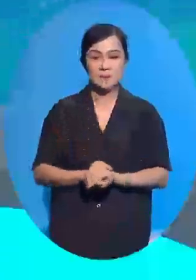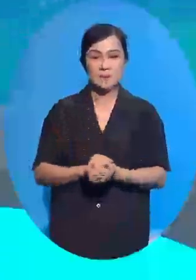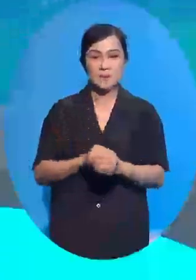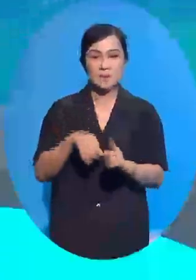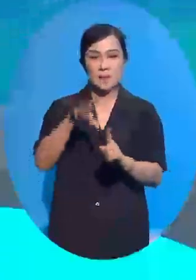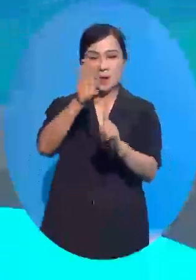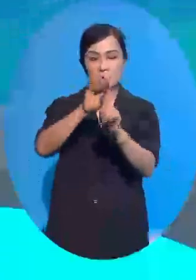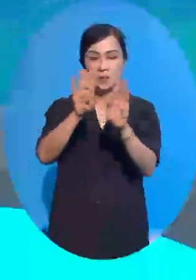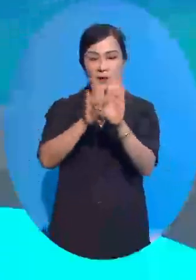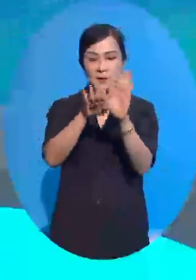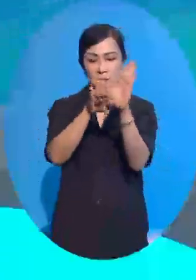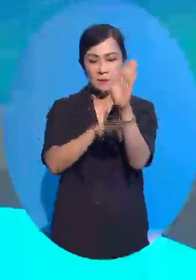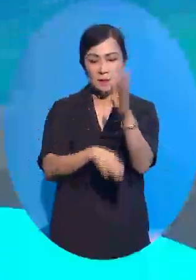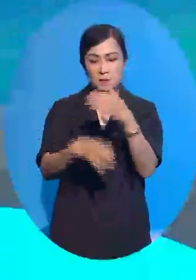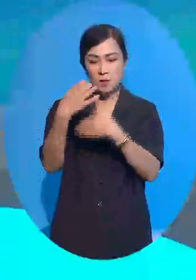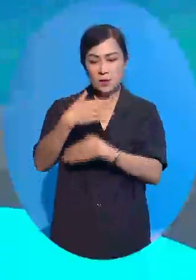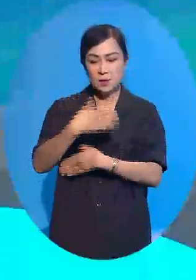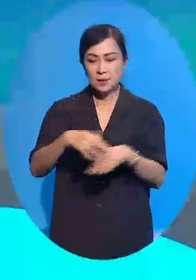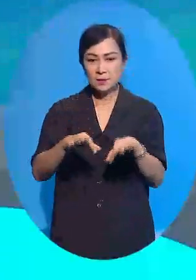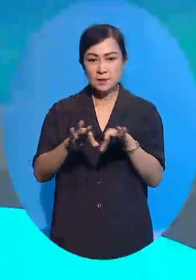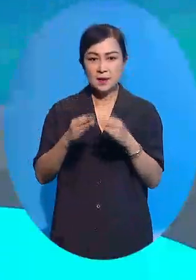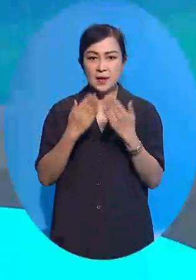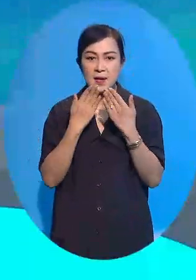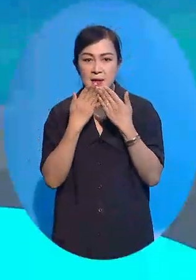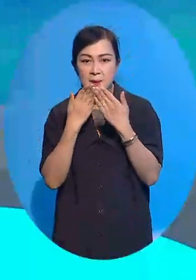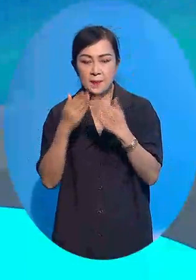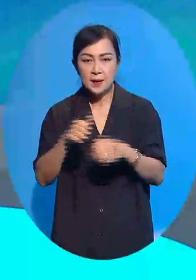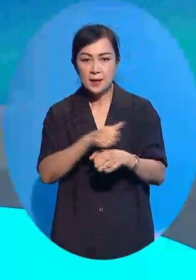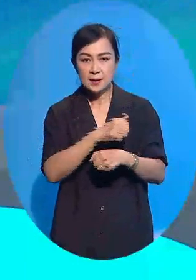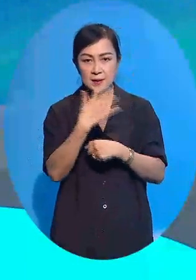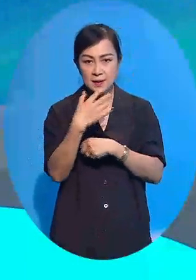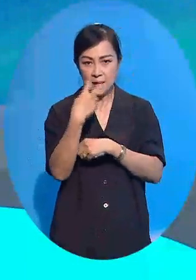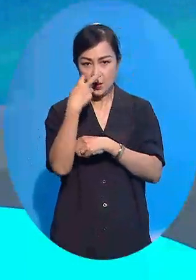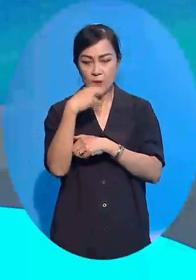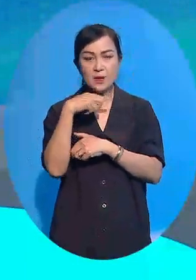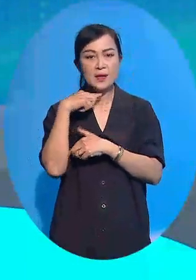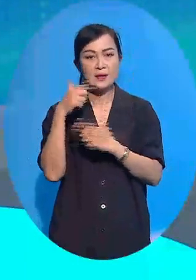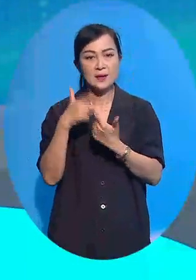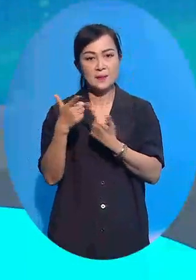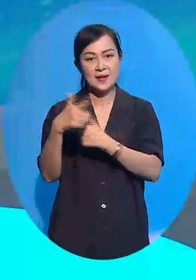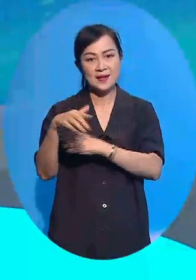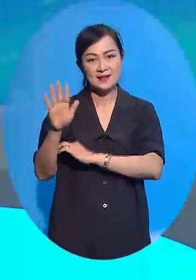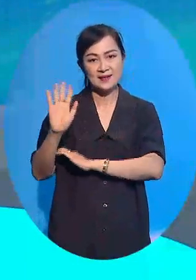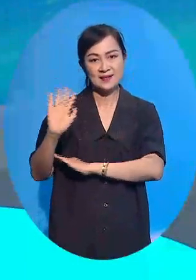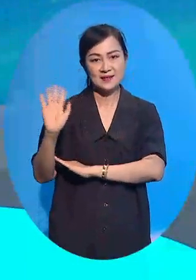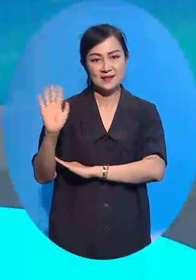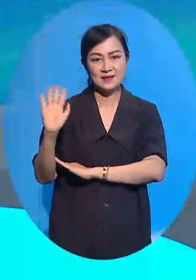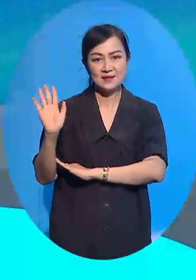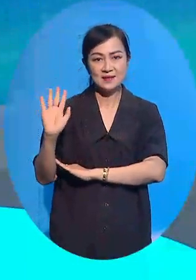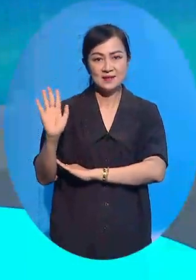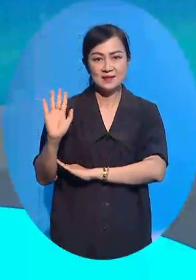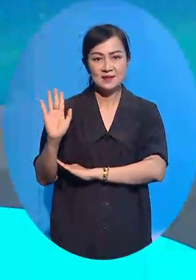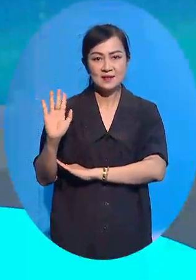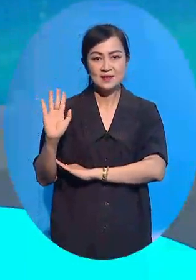tin vừa rồi cũng đã khép lại bản tin buổi trưa của Đài Truyền hình Thành phố Hồ Chí Minh. Cảm ơn quý vị đã quan tâm theo dõi. Xin kính chào tạm biệt.